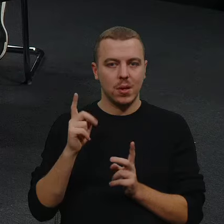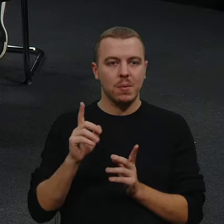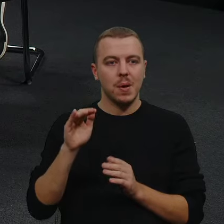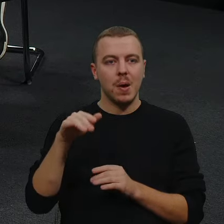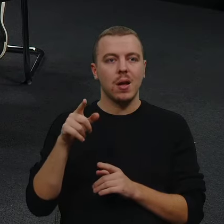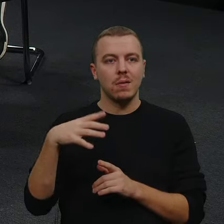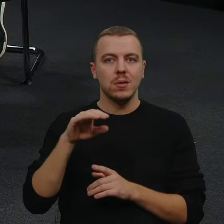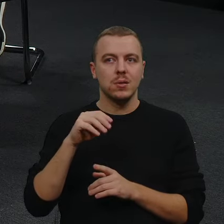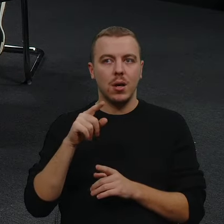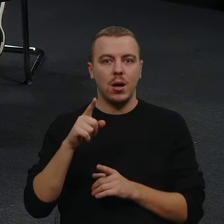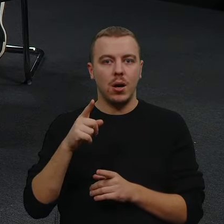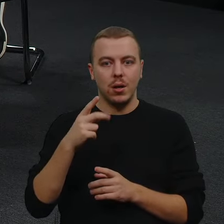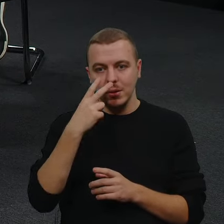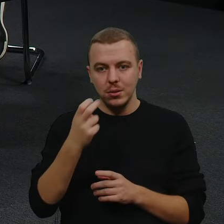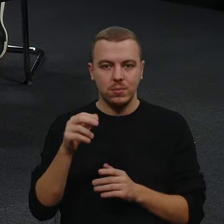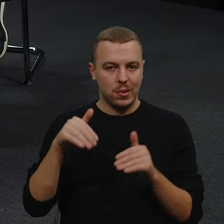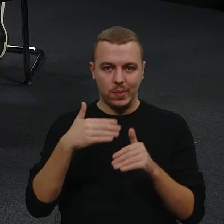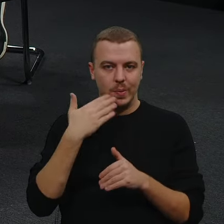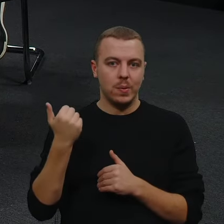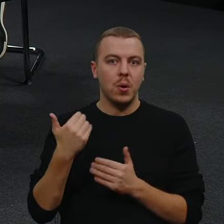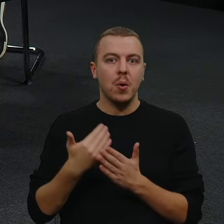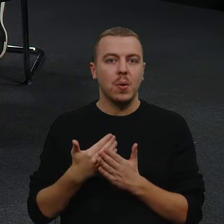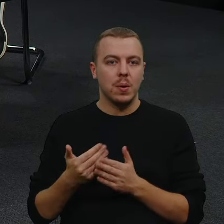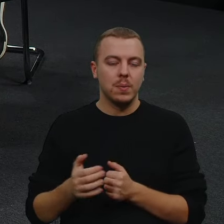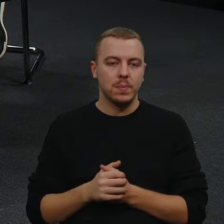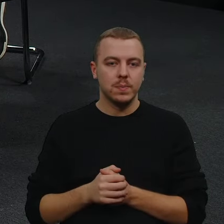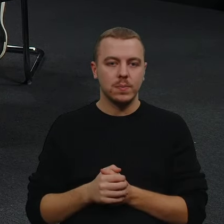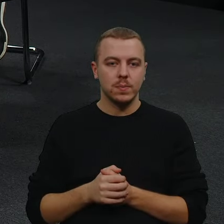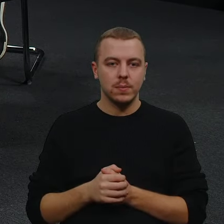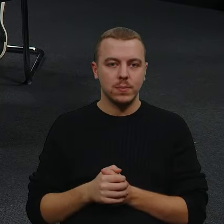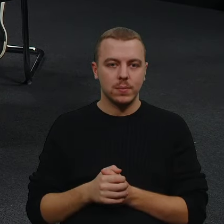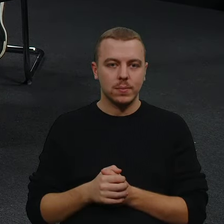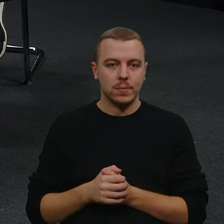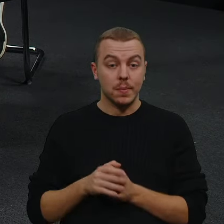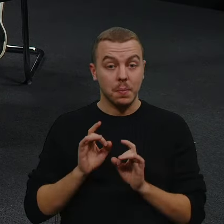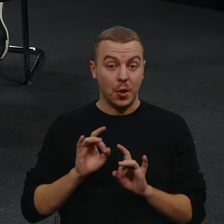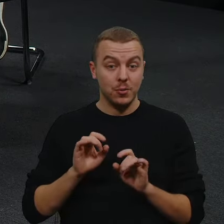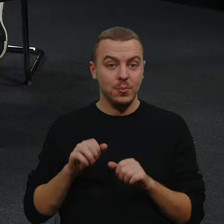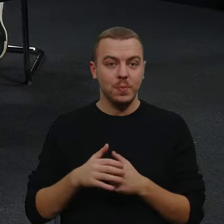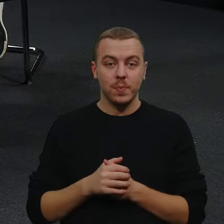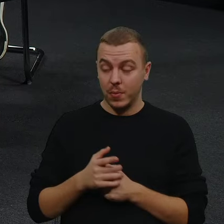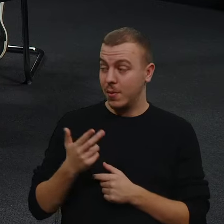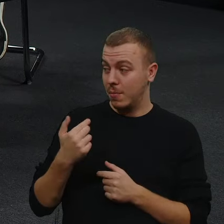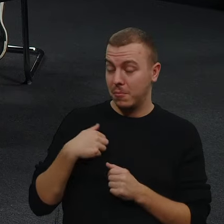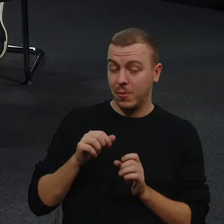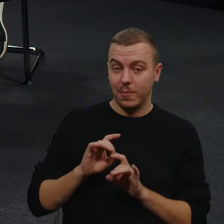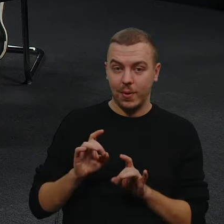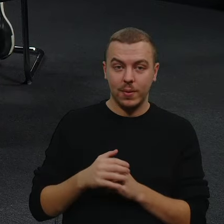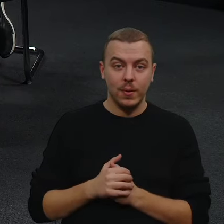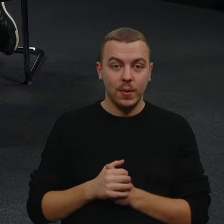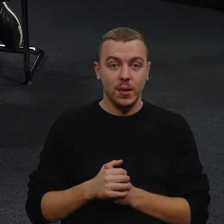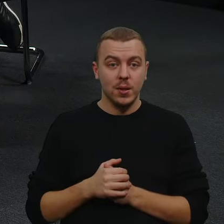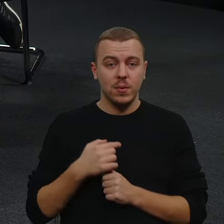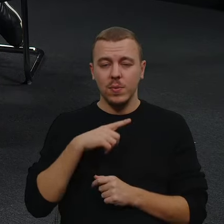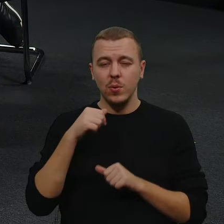bangelės, gal, galima sakyti, ne bangos, ar ne? Kaip pavyko? Kodėl? Turit paaiškinimą kokį? Turiu. Taip, daug